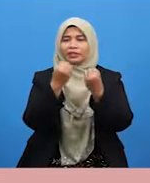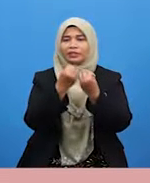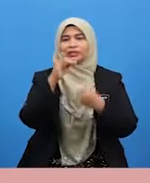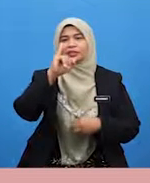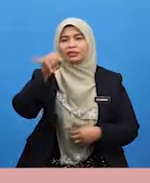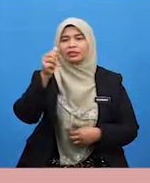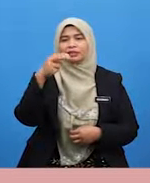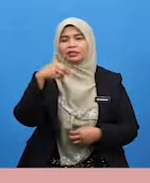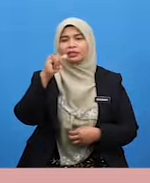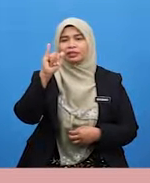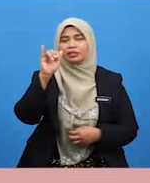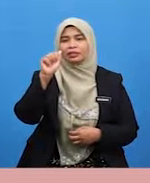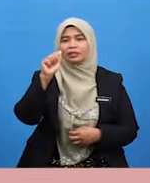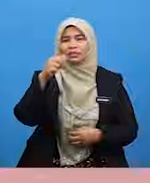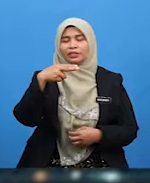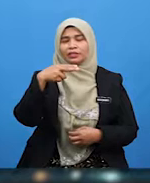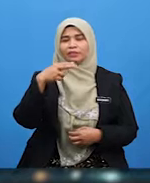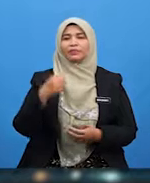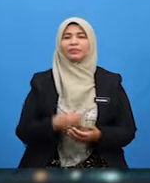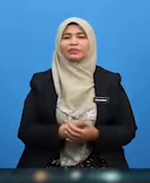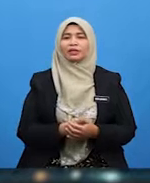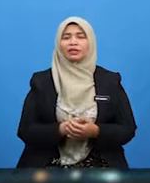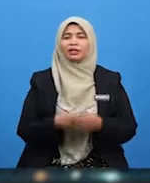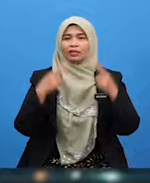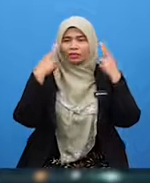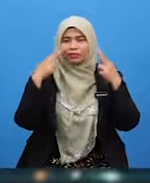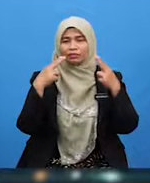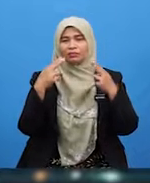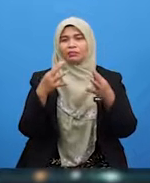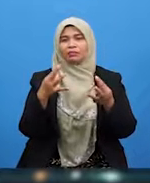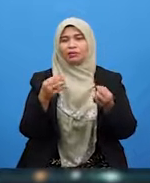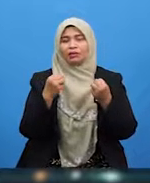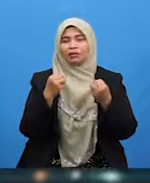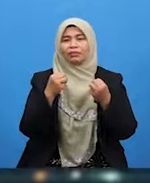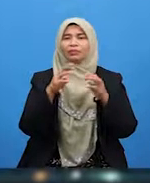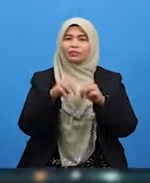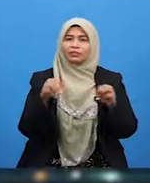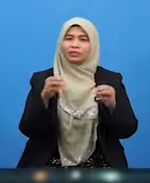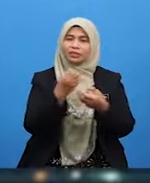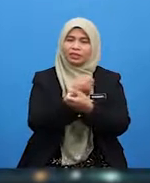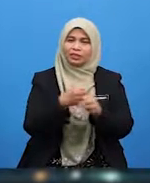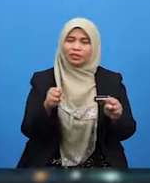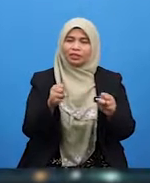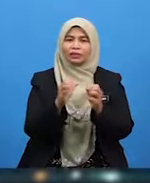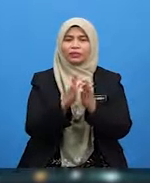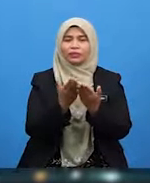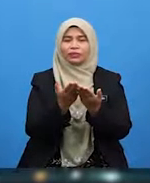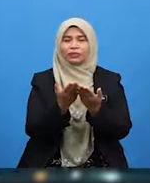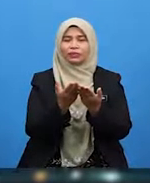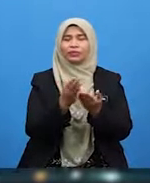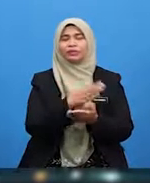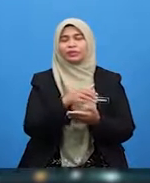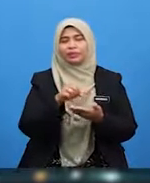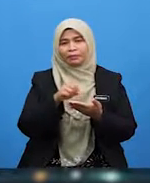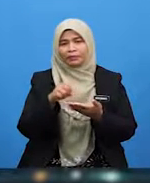Sebelum kita meneruskan pembelajaran, Ustazah nak murid-murid sediakan dahulu buku tulis dan pen untuk membuat nota